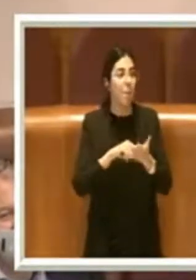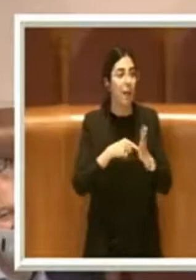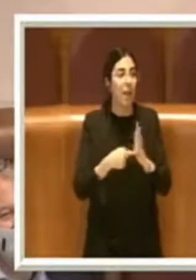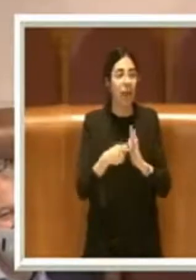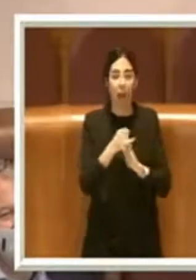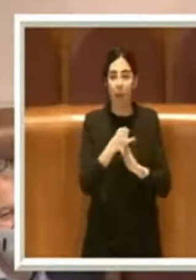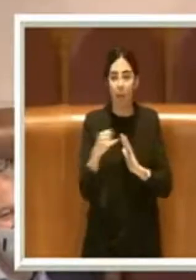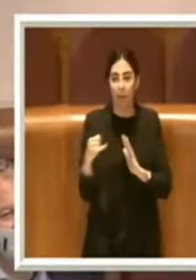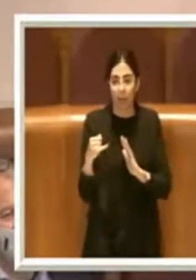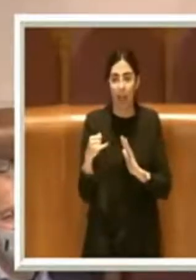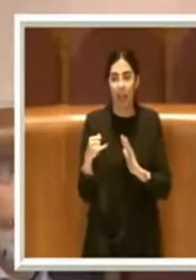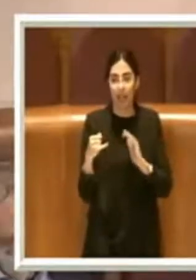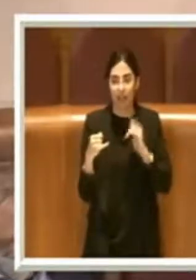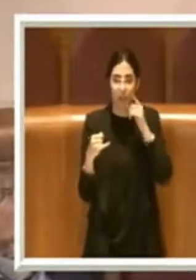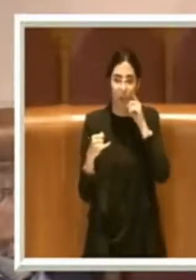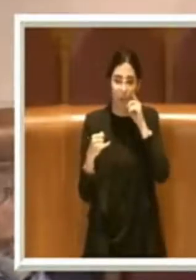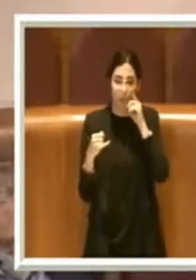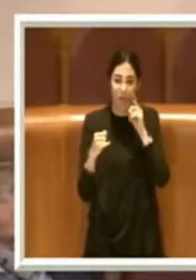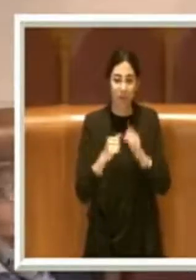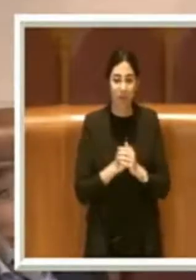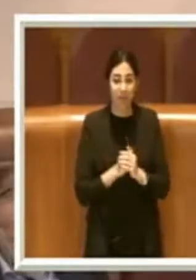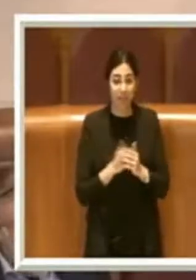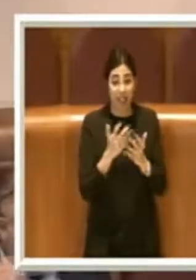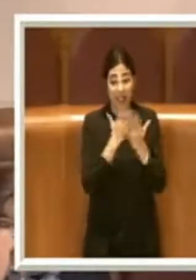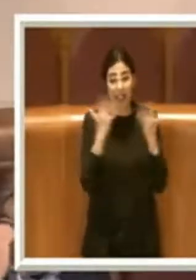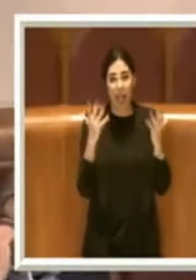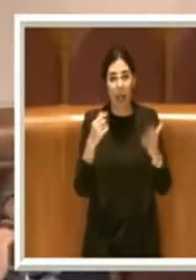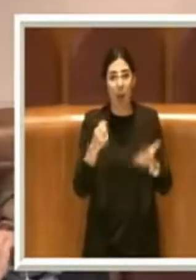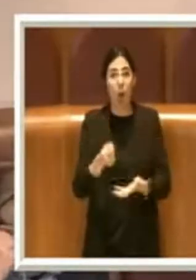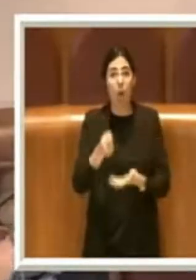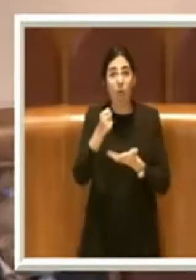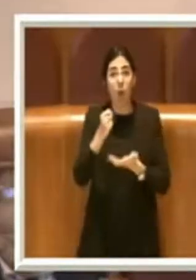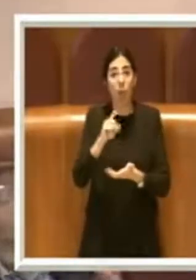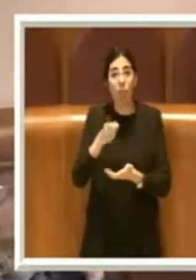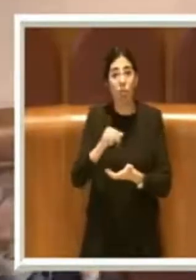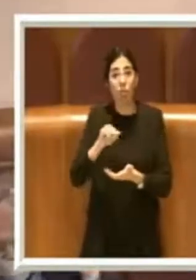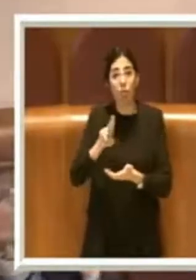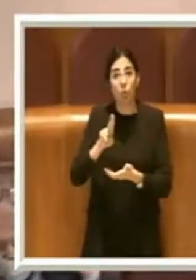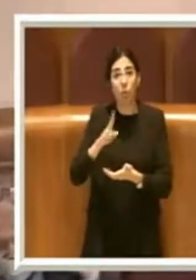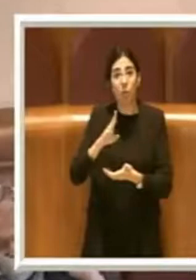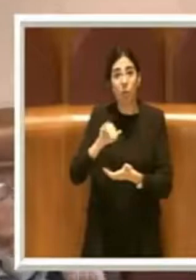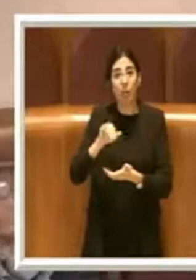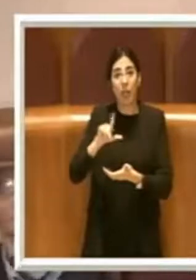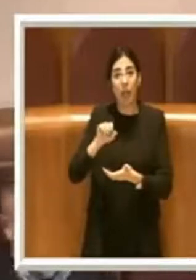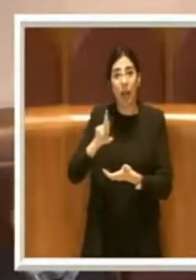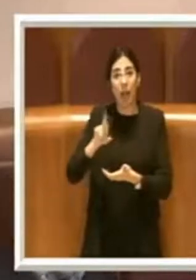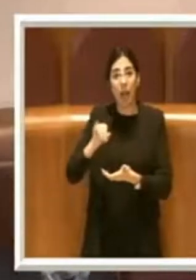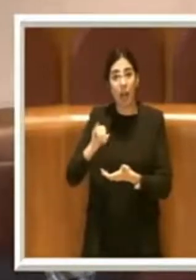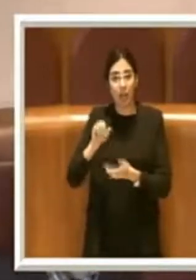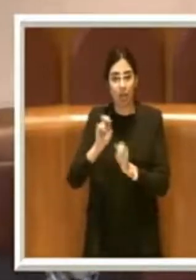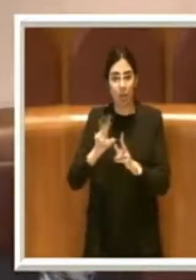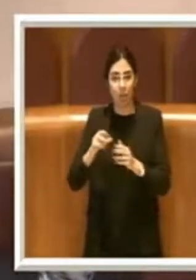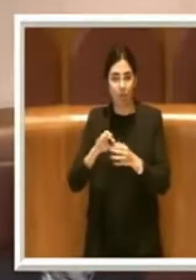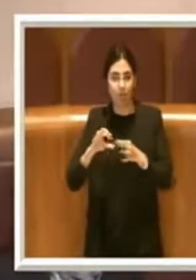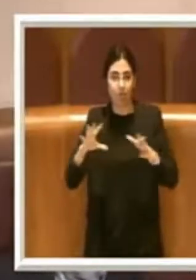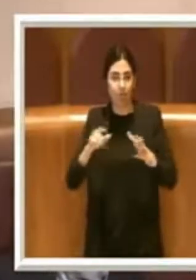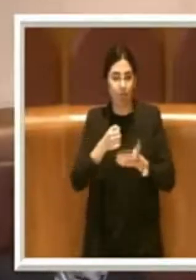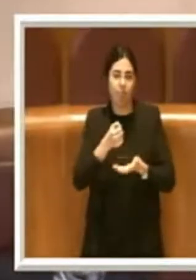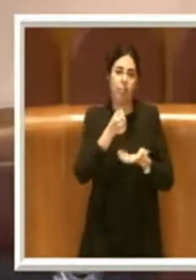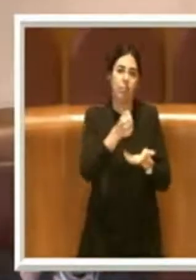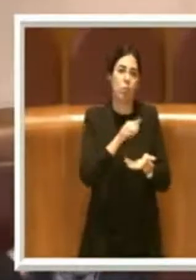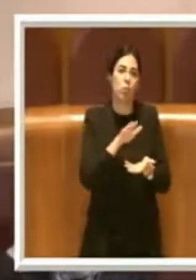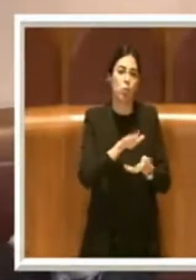abbiamo svincolato dei fondi giubilari, un monitoraggio importante che comunque